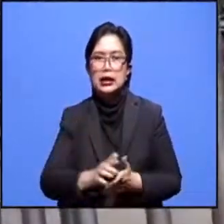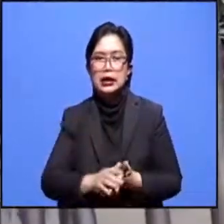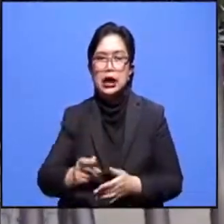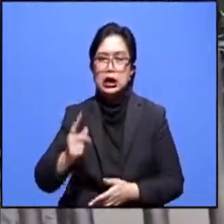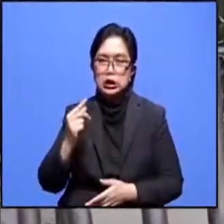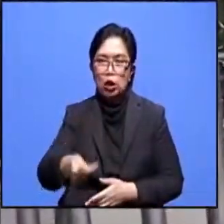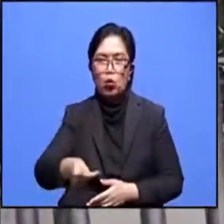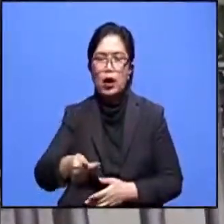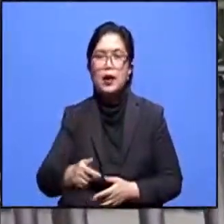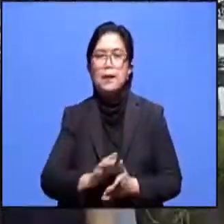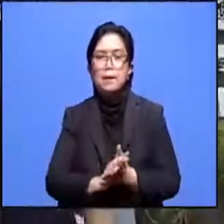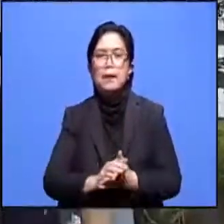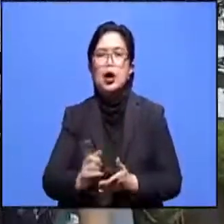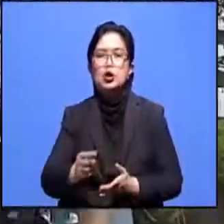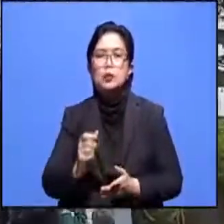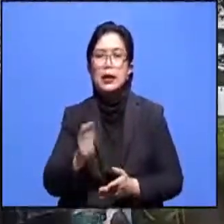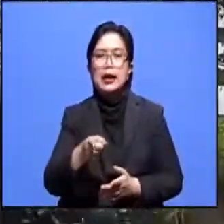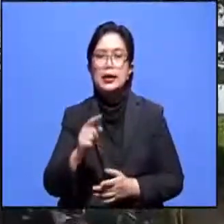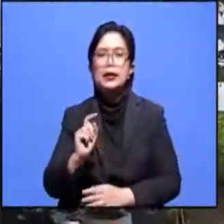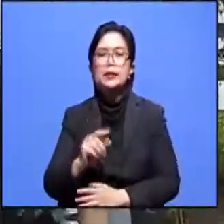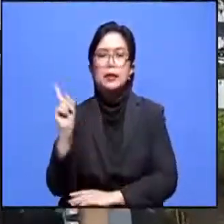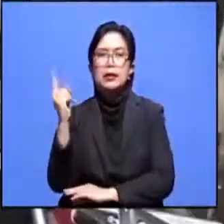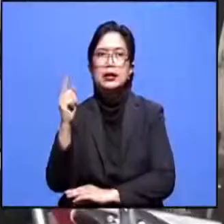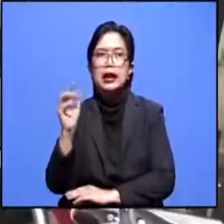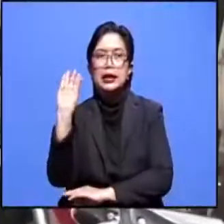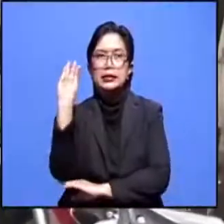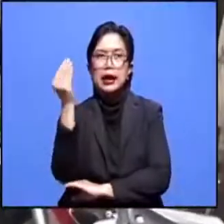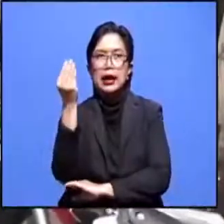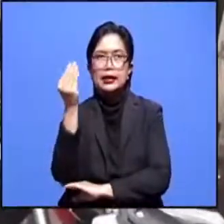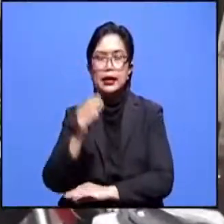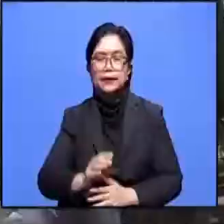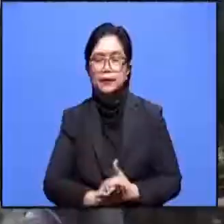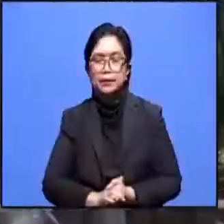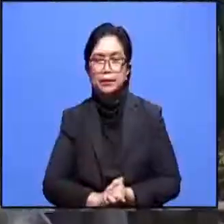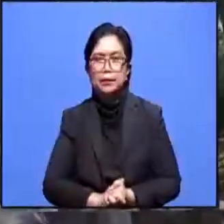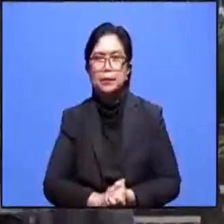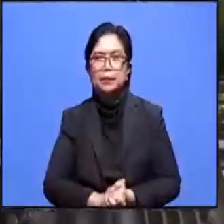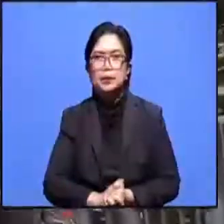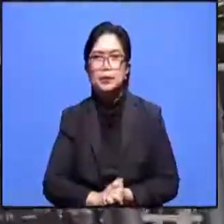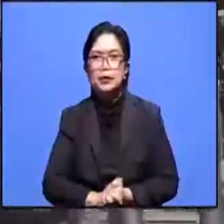dibayarkan ke Bappenda DKI Jakarta. Rian Fernando, Nico Riano, Jakarta.